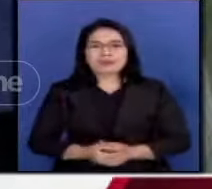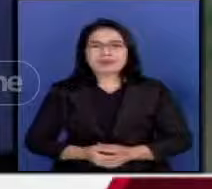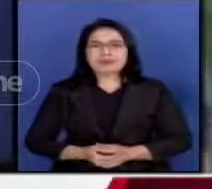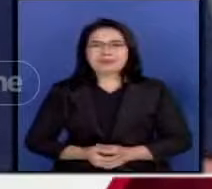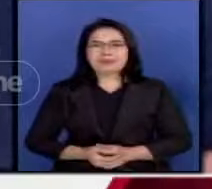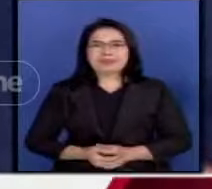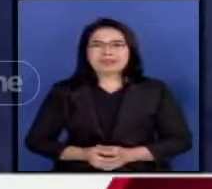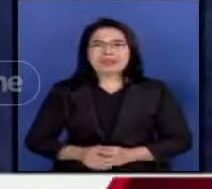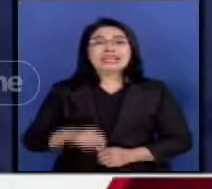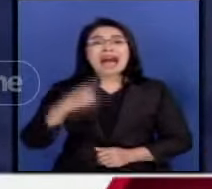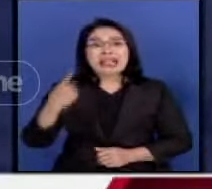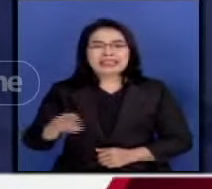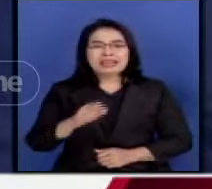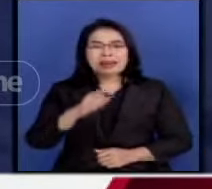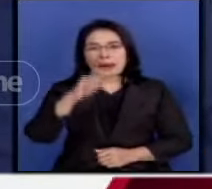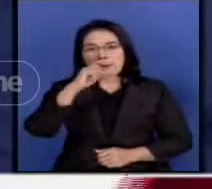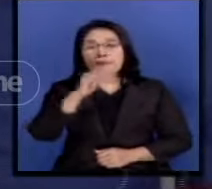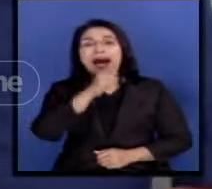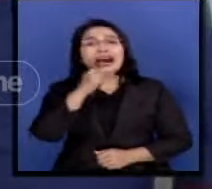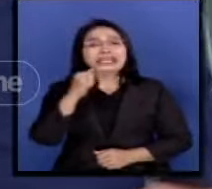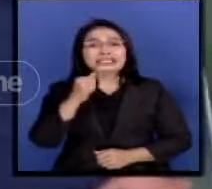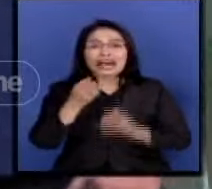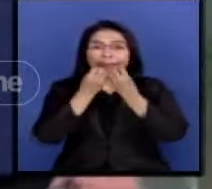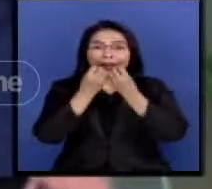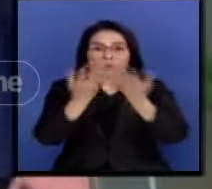semua Nanti Pak Anis yang akan